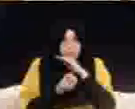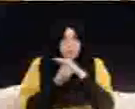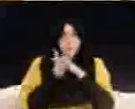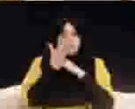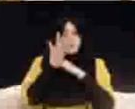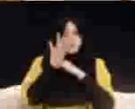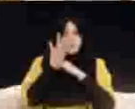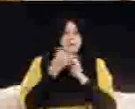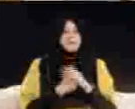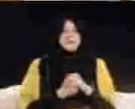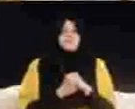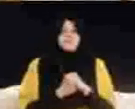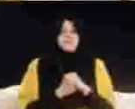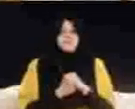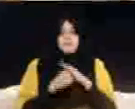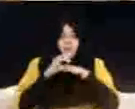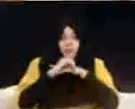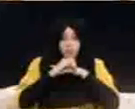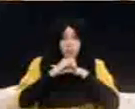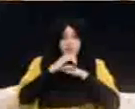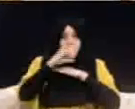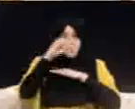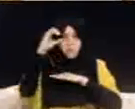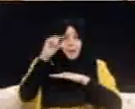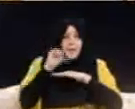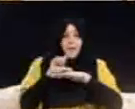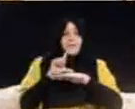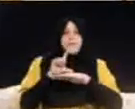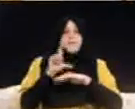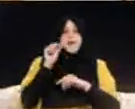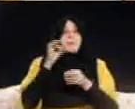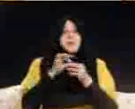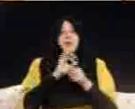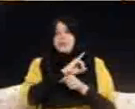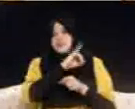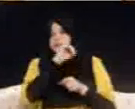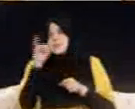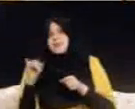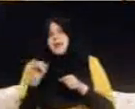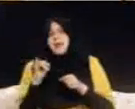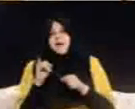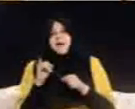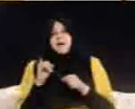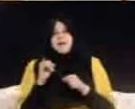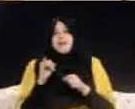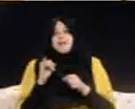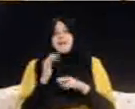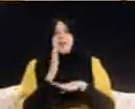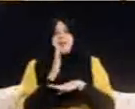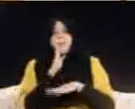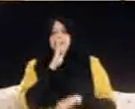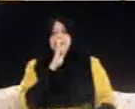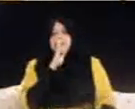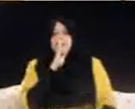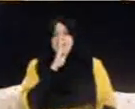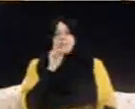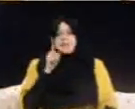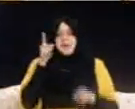بعد شروق الشمس تحل النافلة إلى غاية الزوال، إلى غاية الزوال، هذه